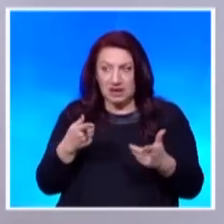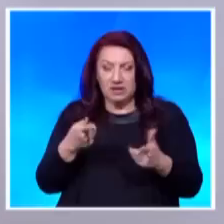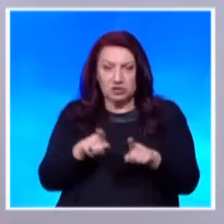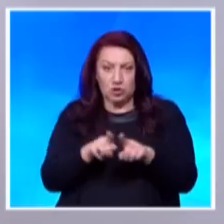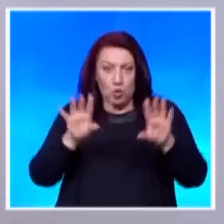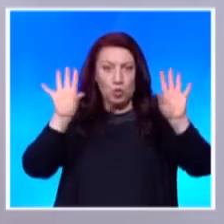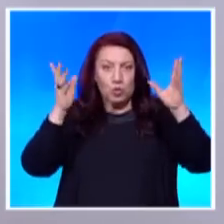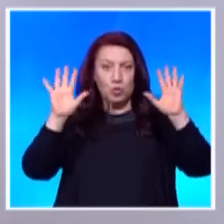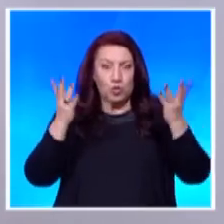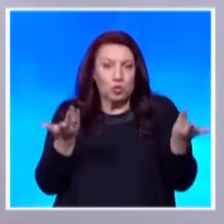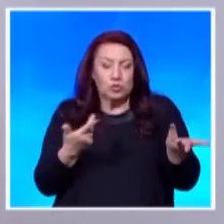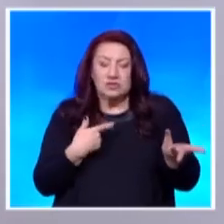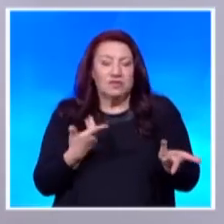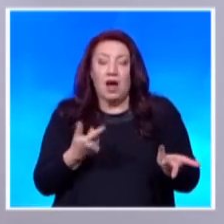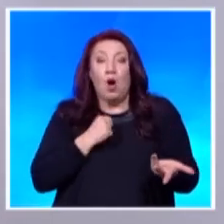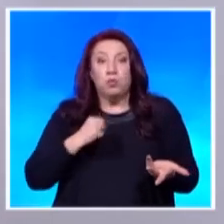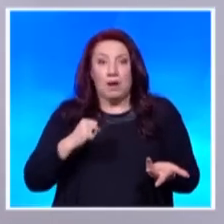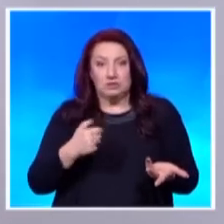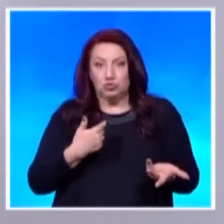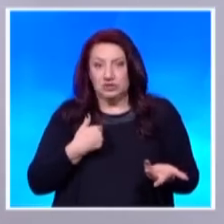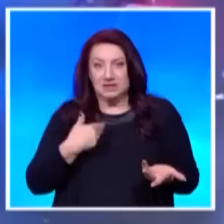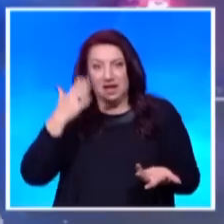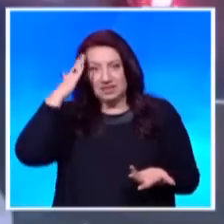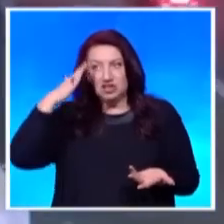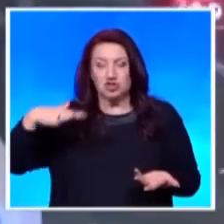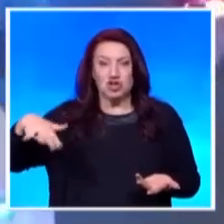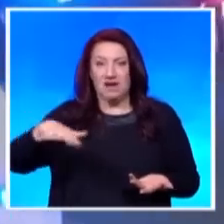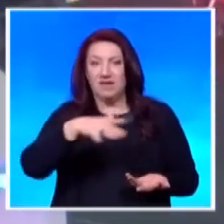държава. Никога не сме били толкова близо до разпада.